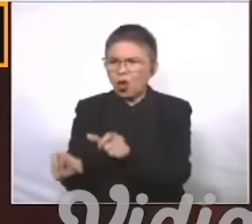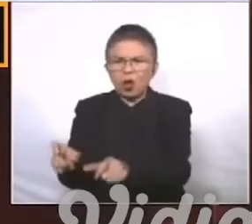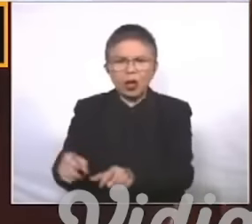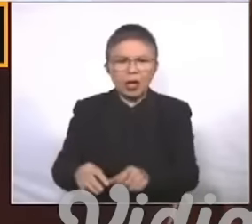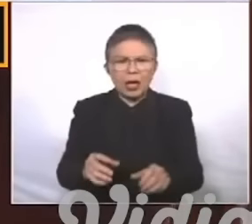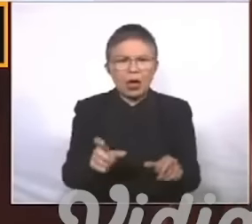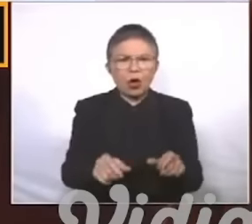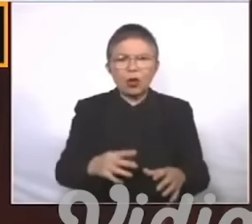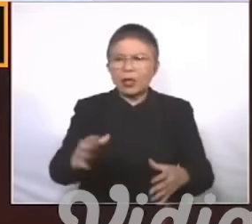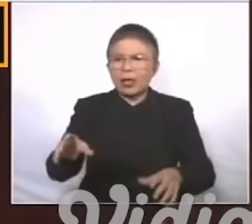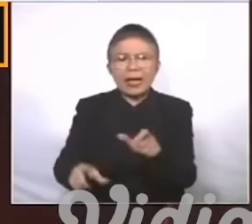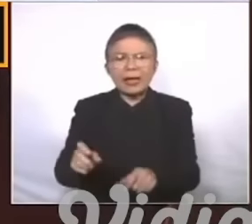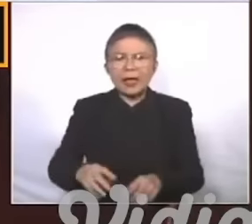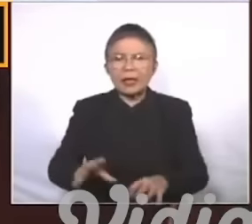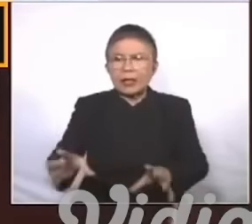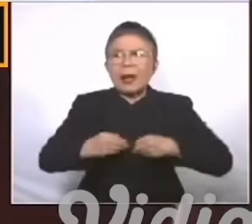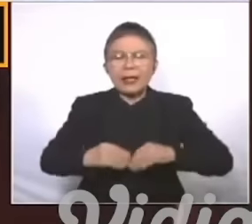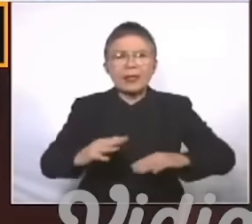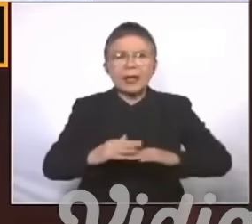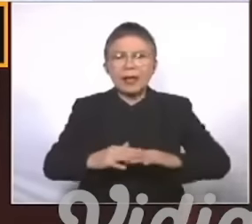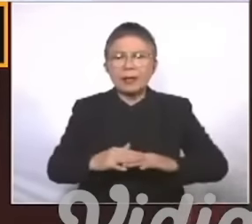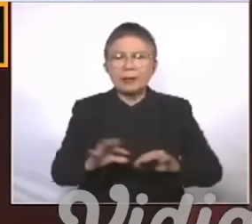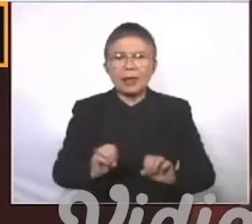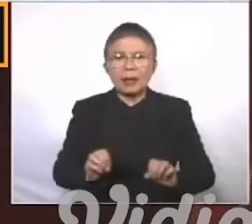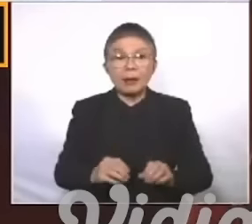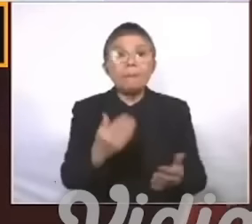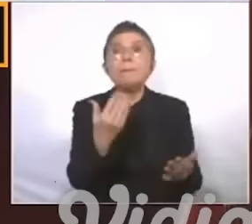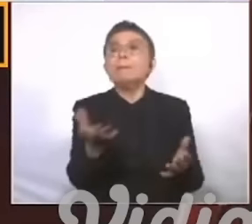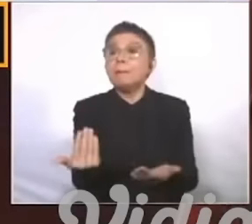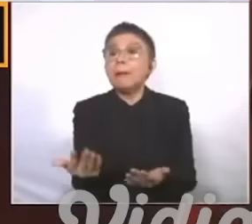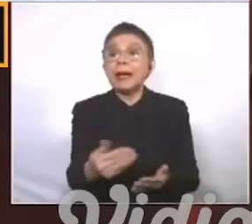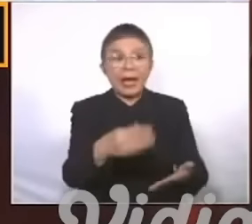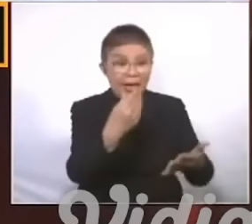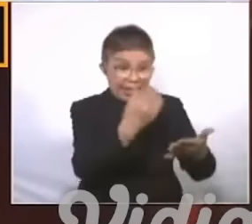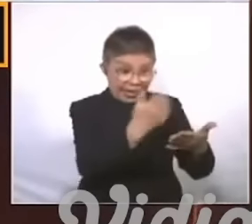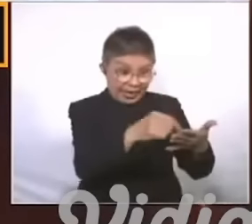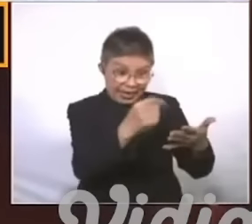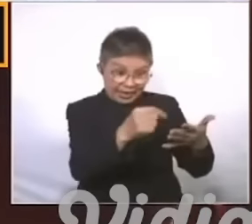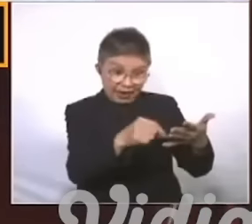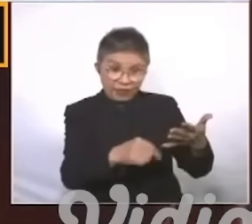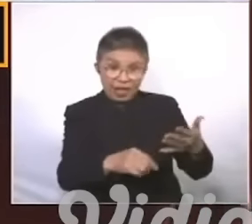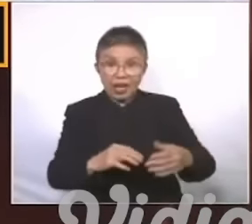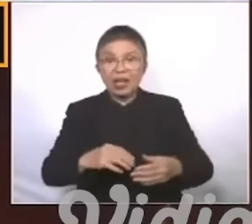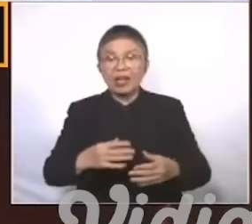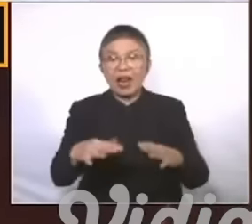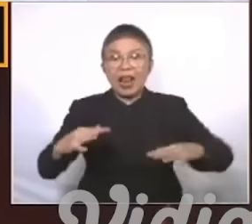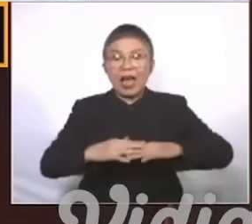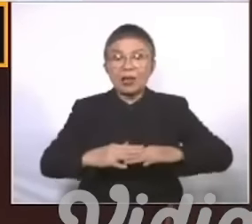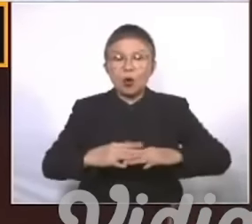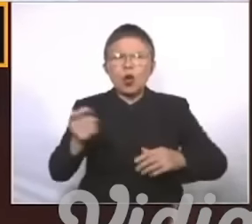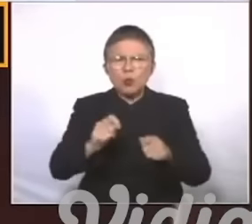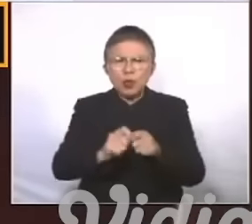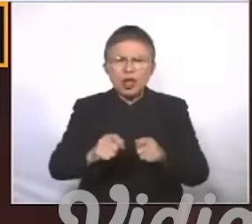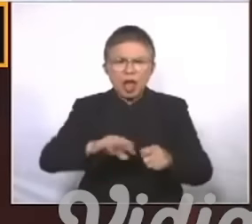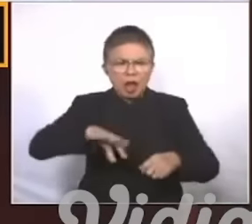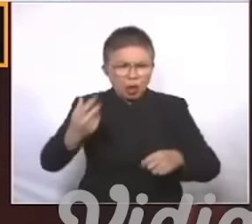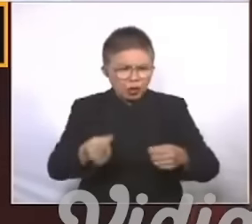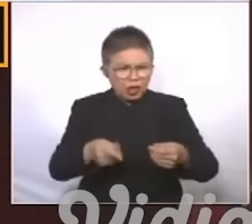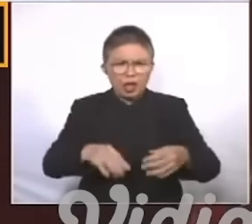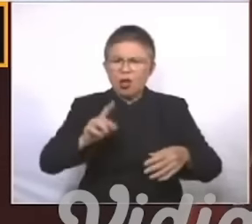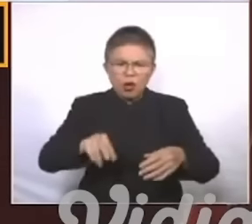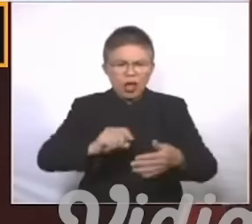rakyat tidak kebagian. Saya tanya, mana daftar lahan? Saya minta ke Kementerian Pertanian. Oh, ini dibuat tahun sekian, ini tahun sekian, ini tahun sekian,